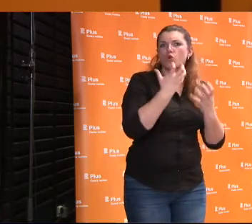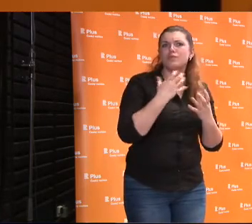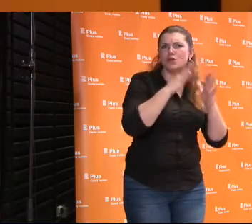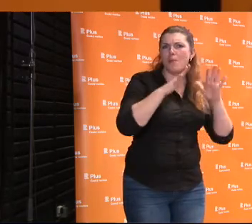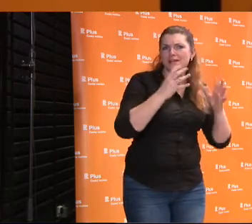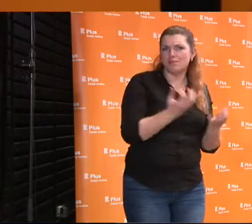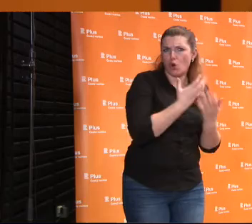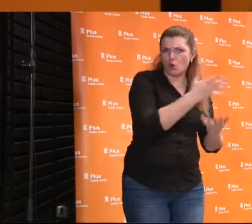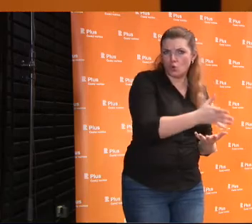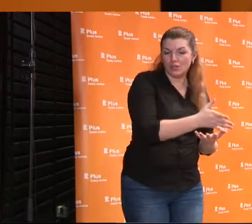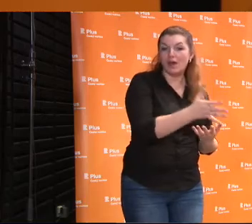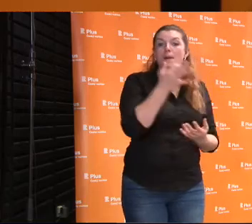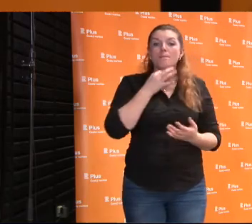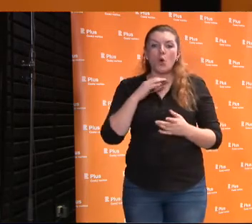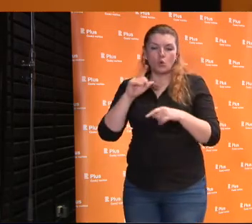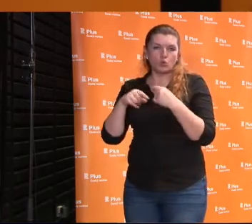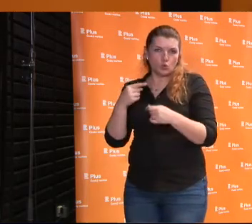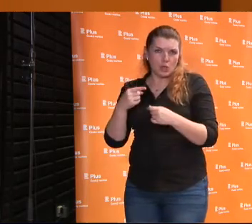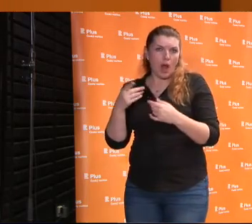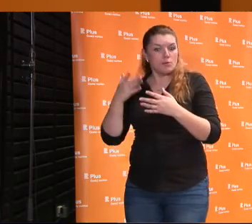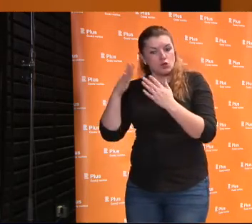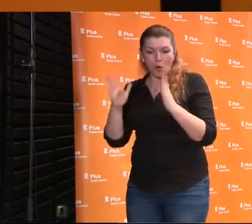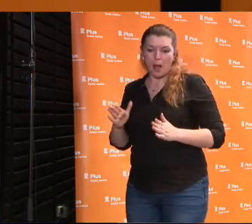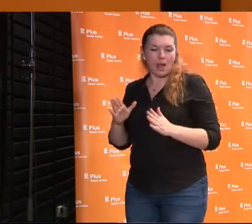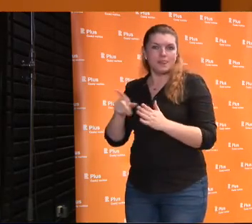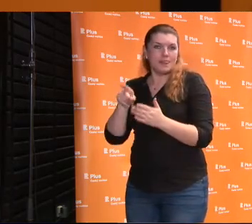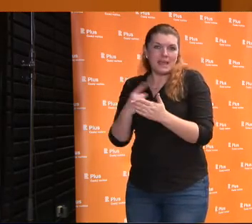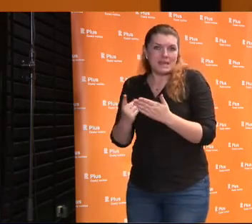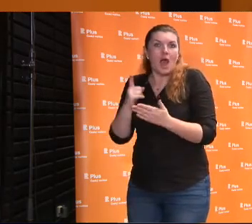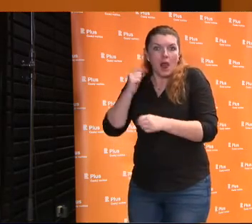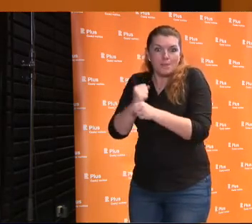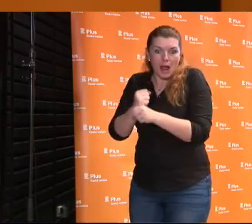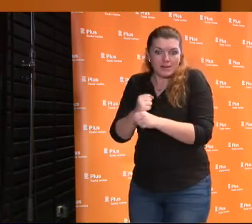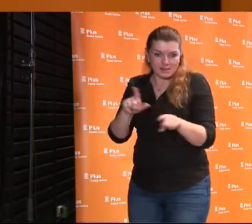to součást hrubého domácího produktu není, ale je to práce